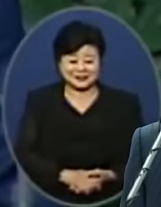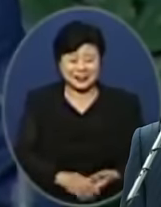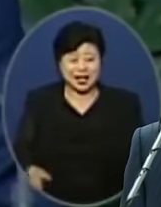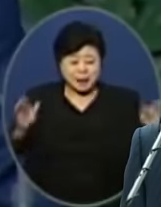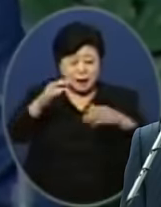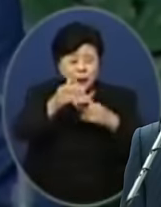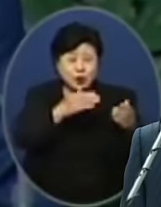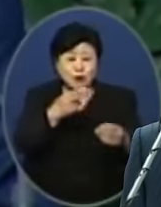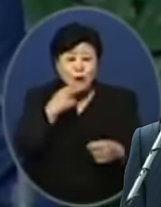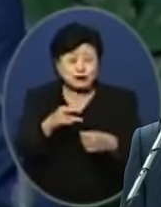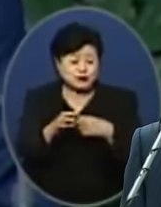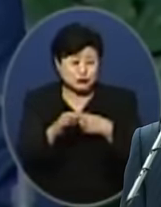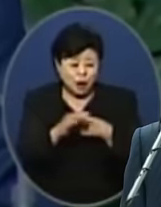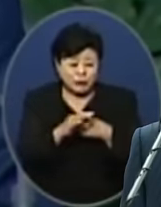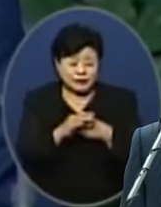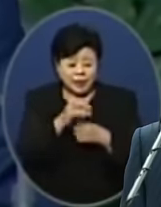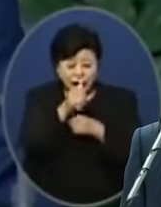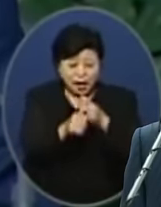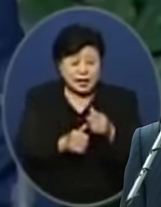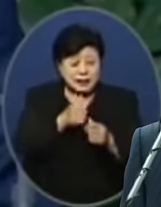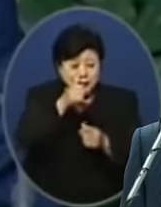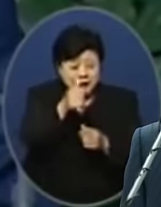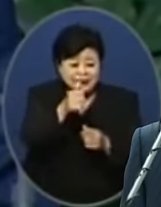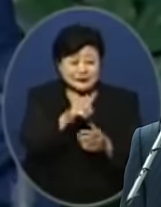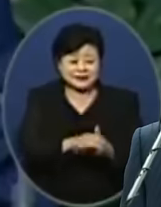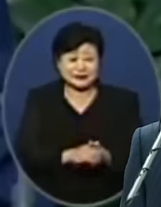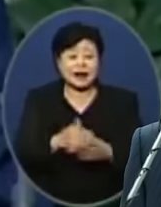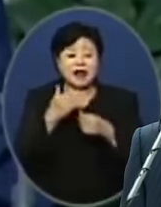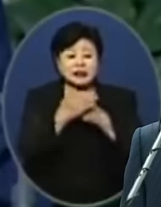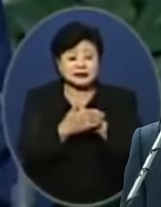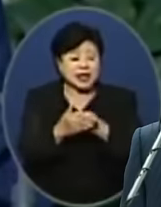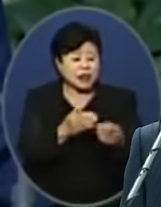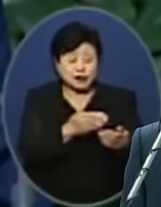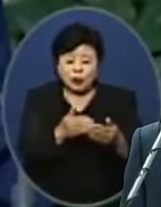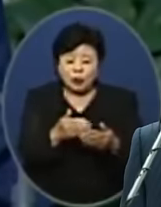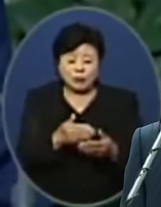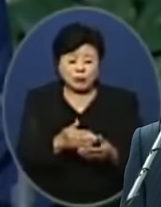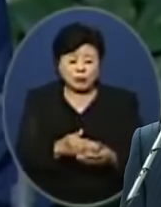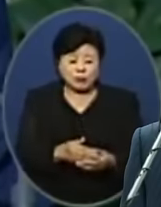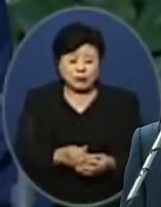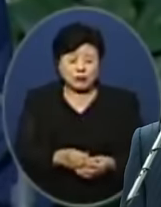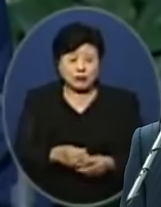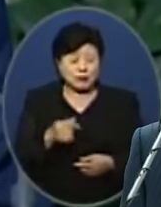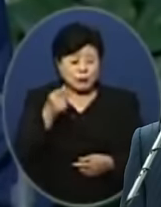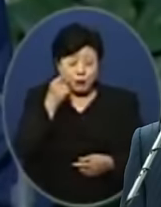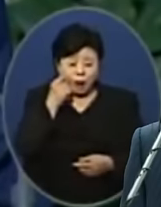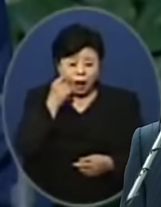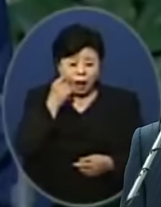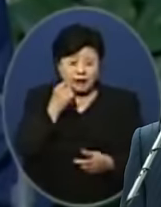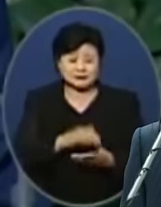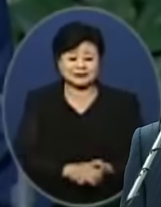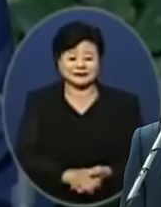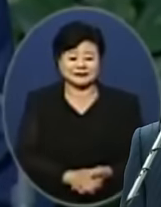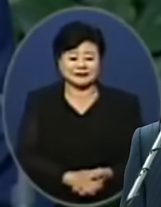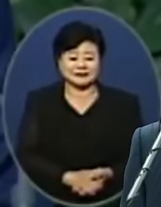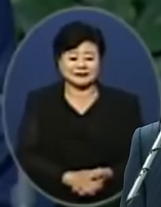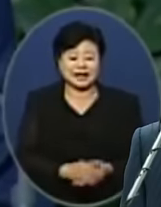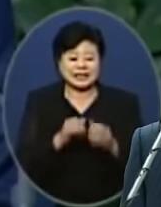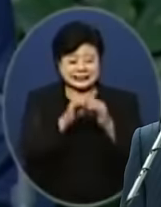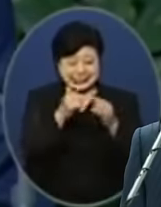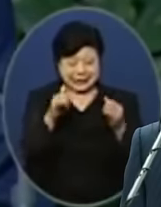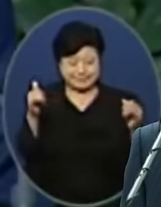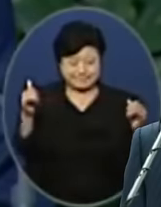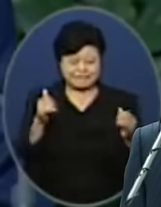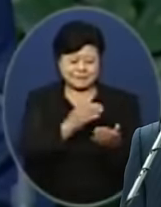밤의 체험이 없는 사람은 하나님의 은혜의 체험도 가질 수가 없는 것입니다.